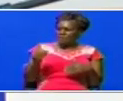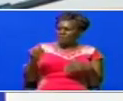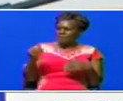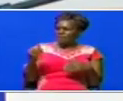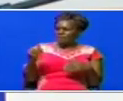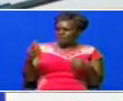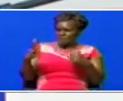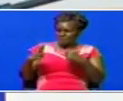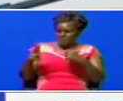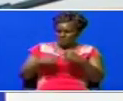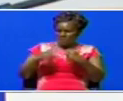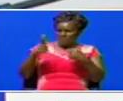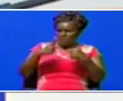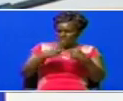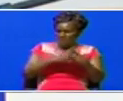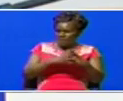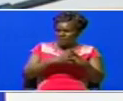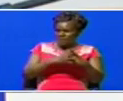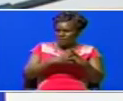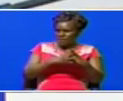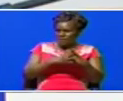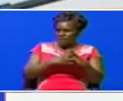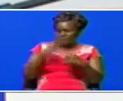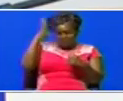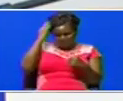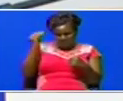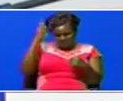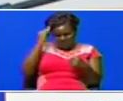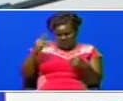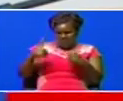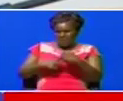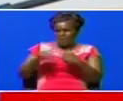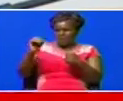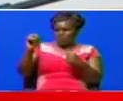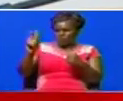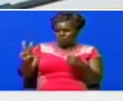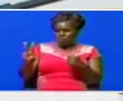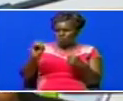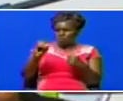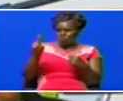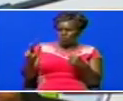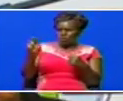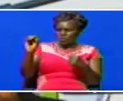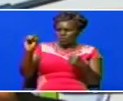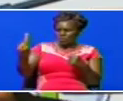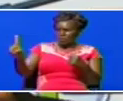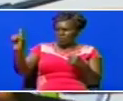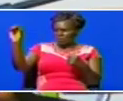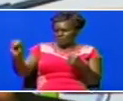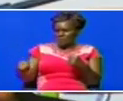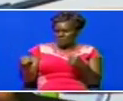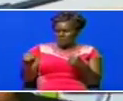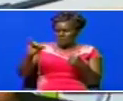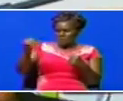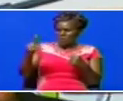1,579, 0.29%. Mohamed Dida, 602, 0.11%. Shagalaga